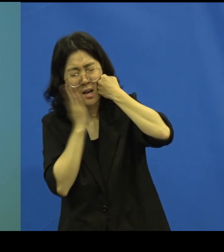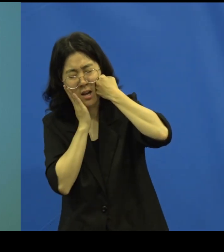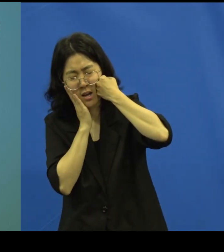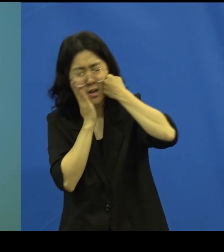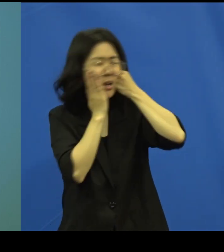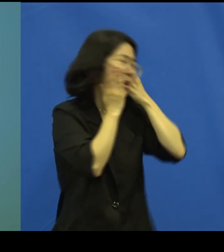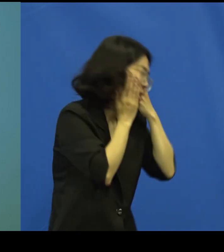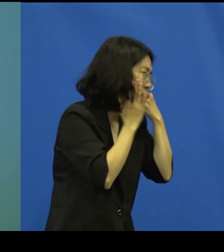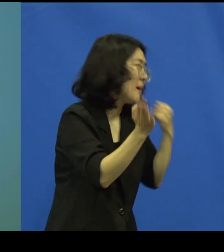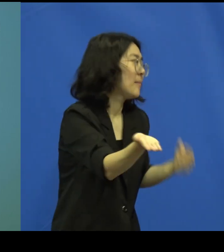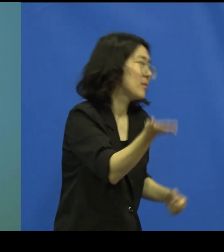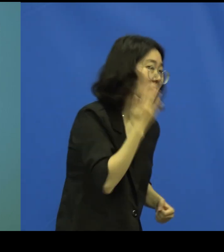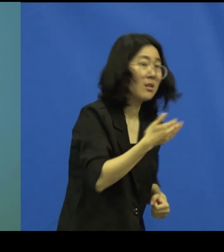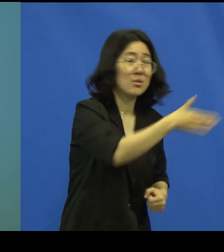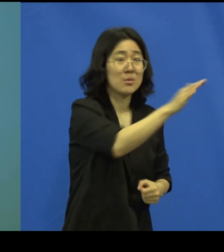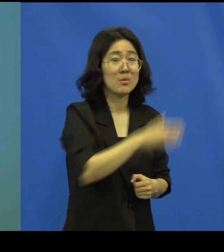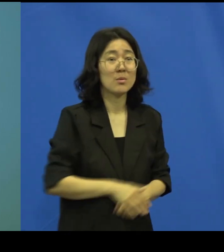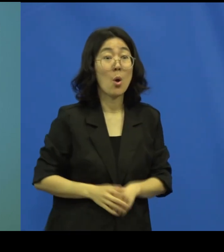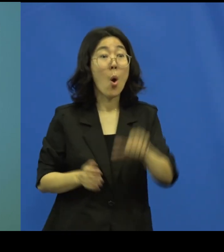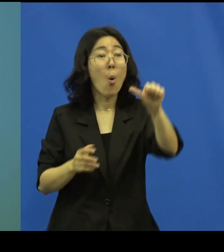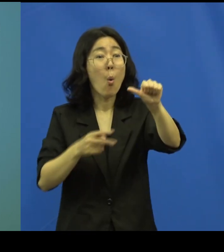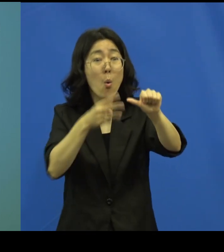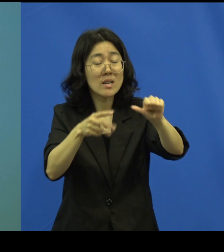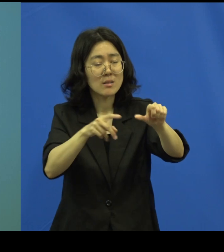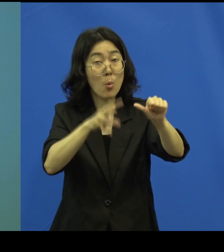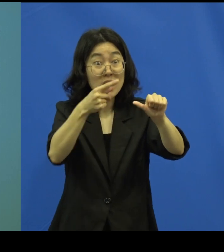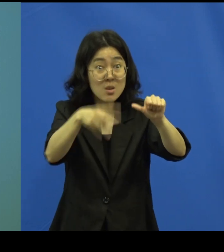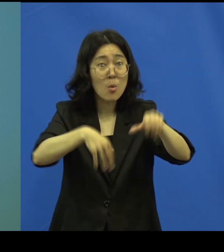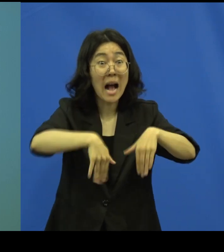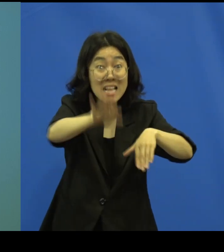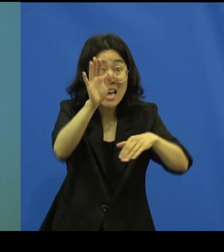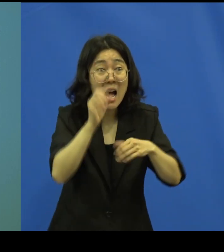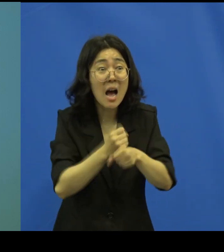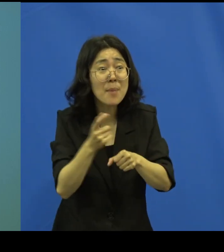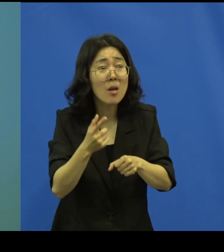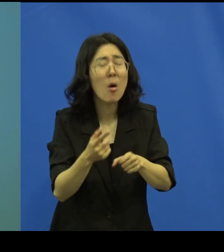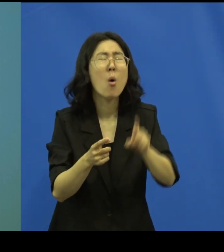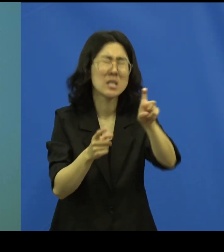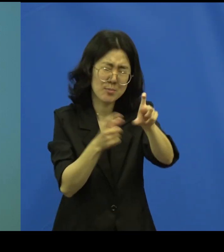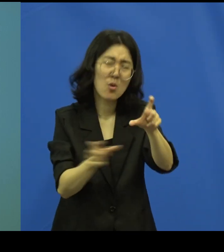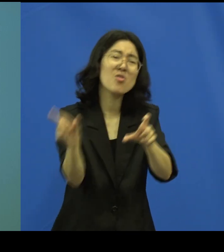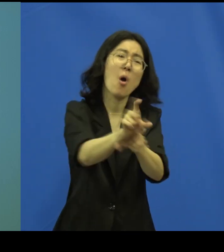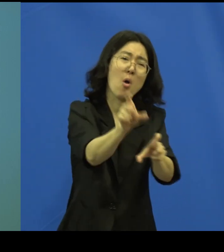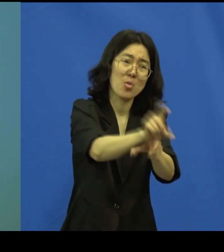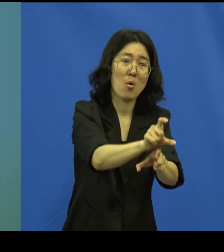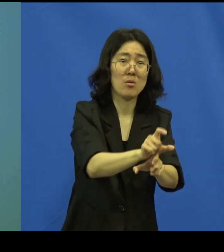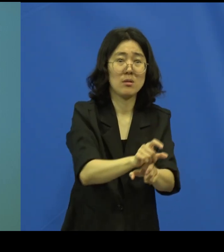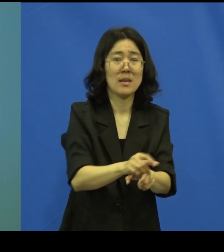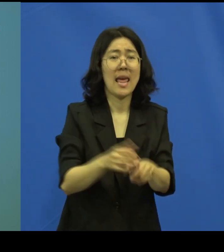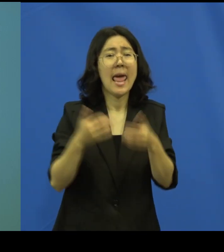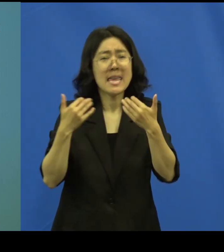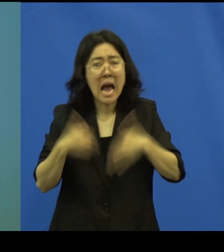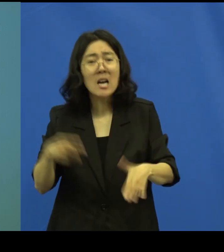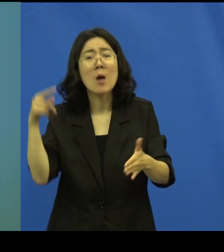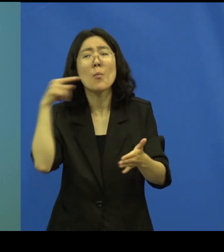오리를 가자 하다 심리까지 가죠. 여러분, 양은 영악하지 않습니다.